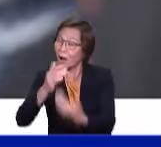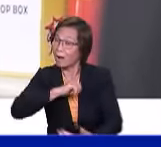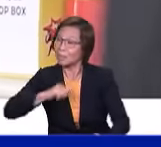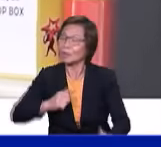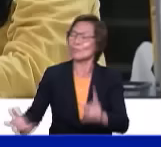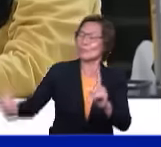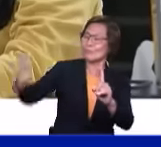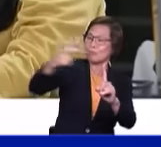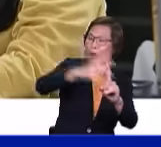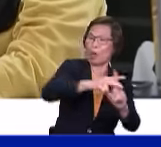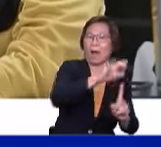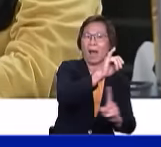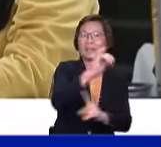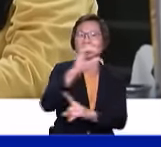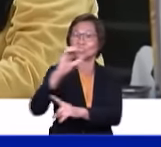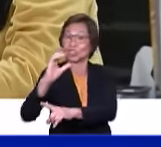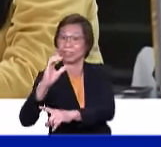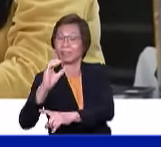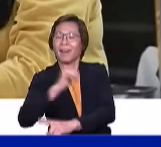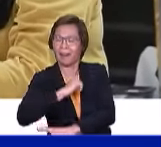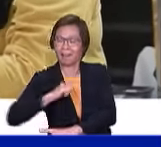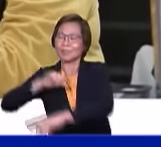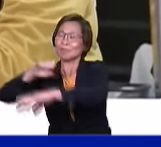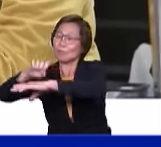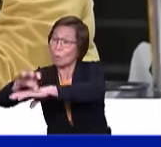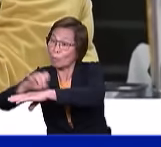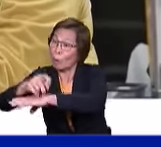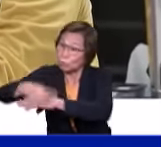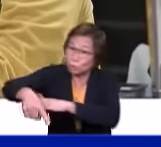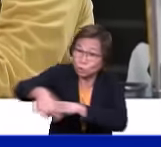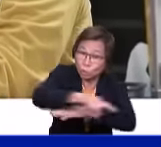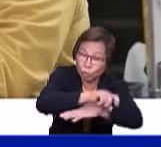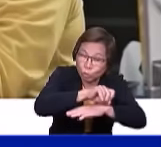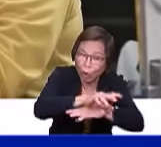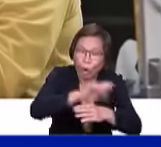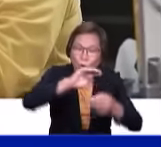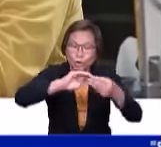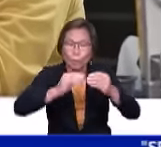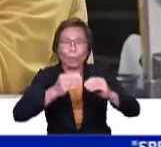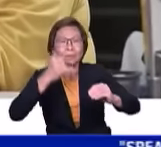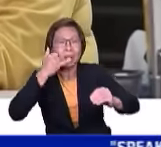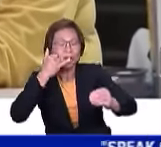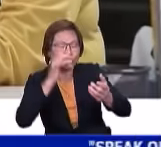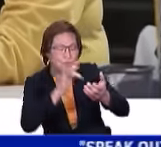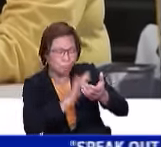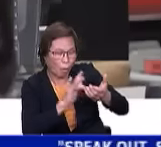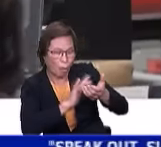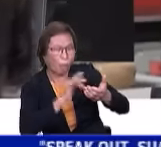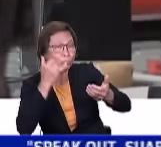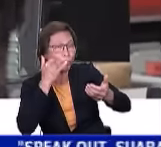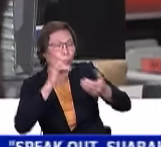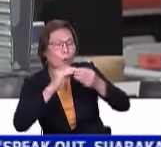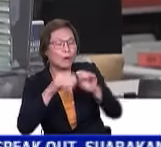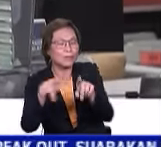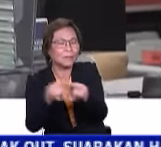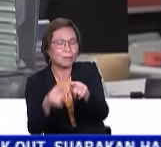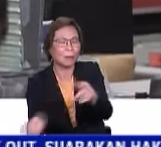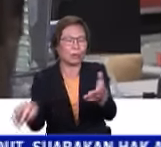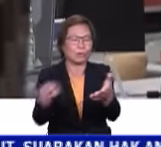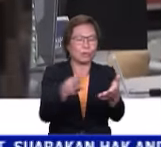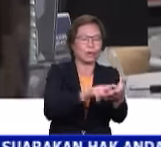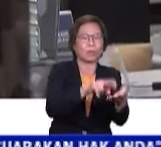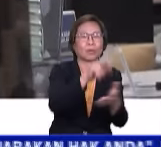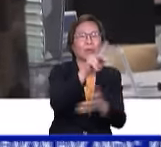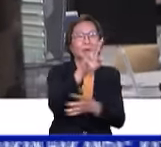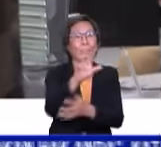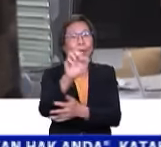permohonan dalam talian iCitra, ahli dinasihatkan untuk memastikan nombor telefon bimbit mereka sama seperti dalam rekod